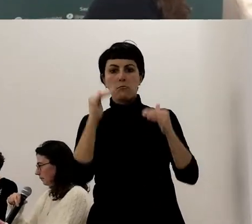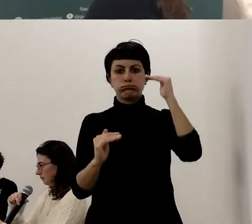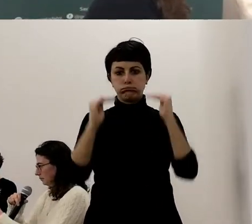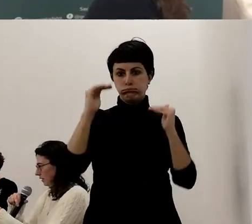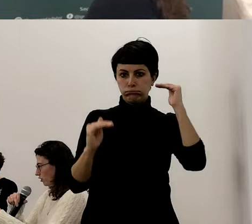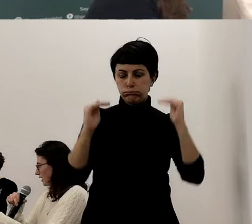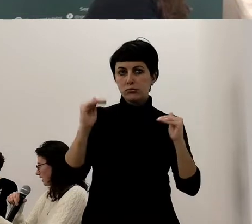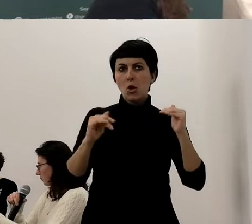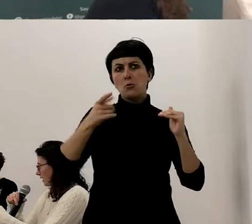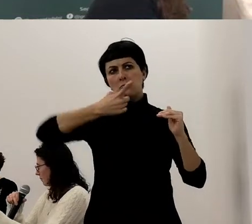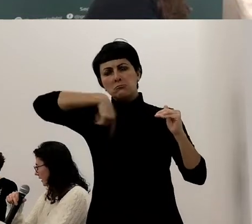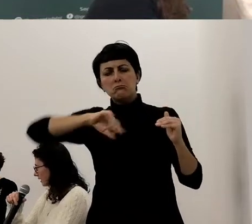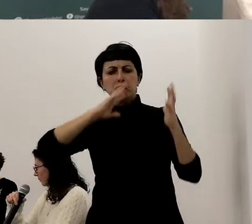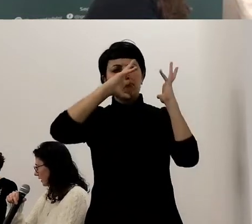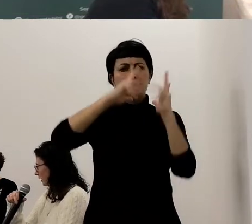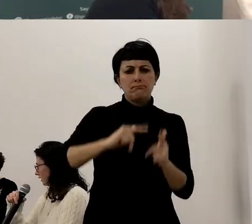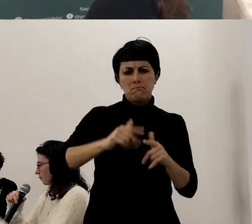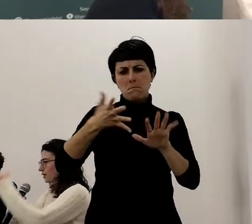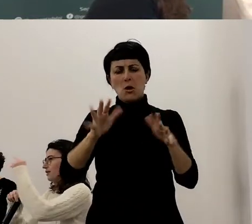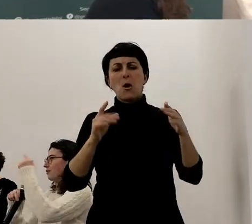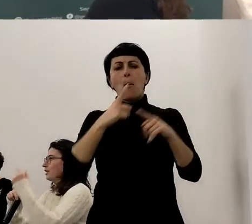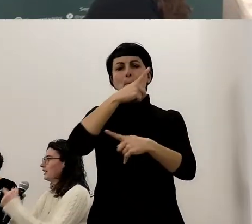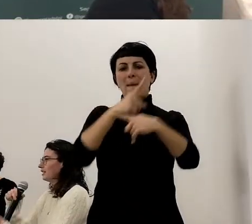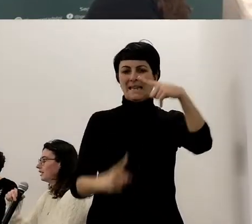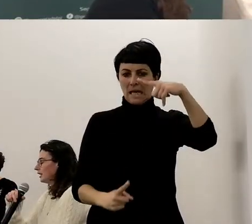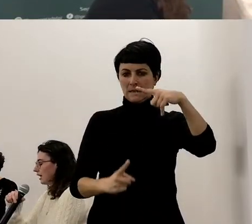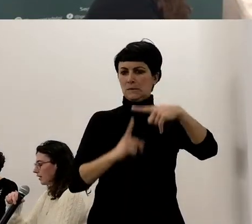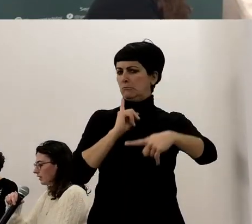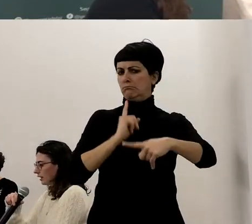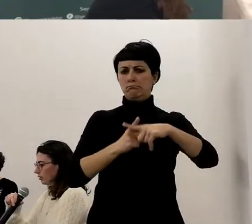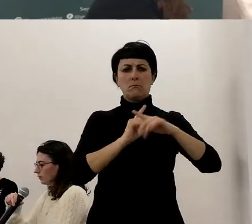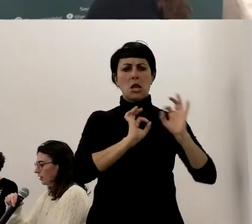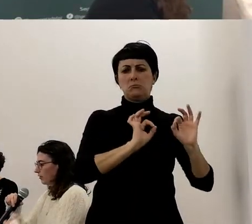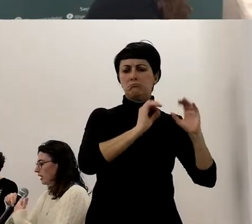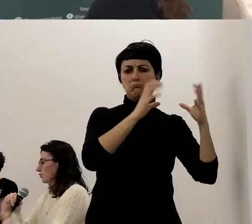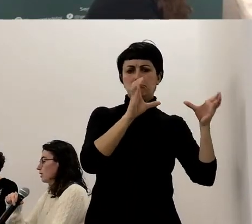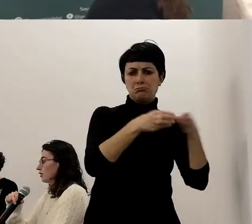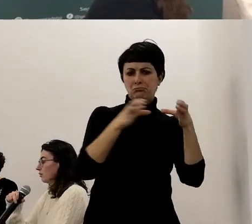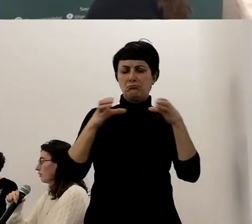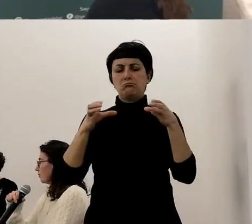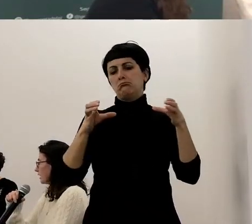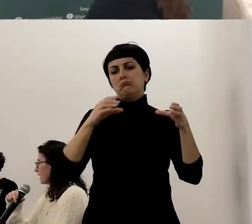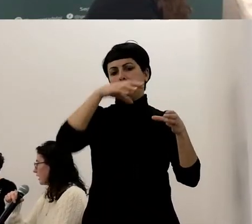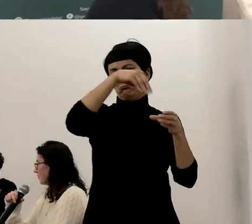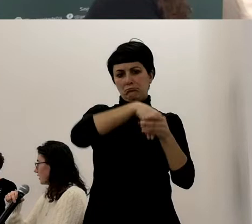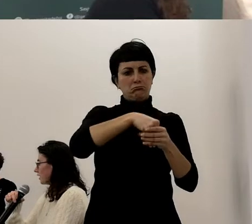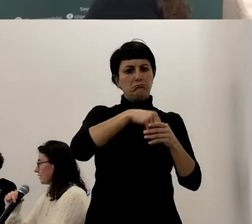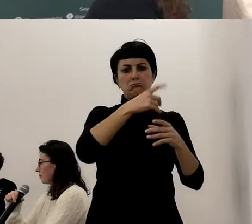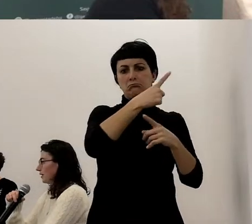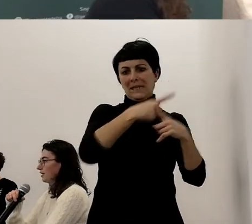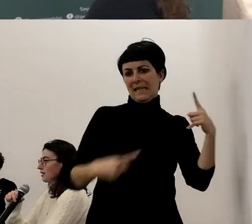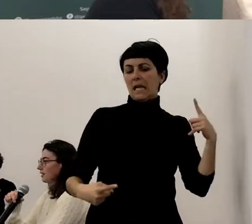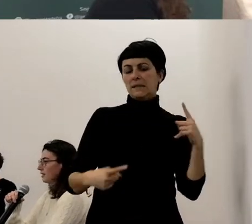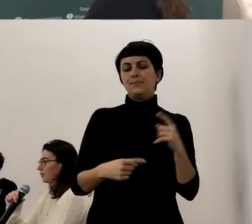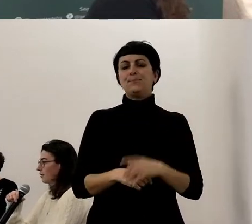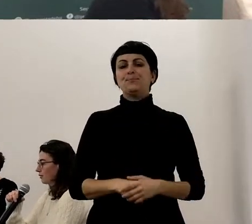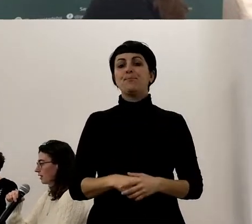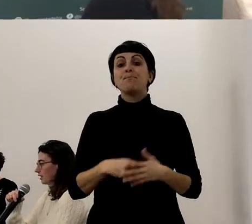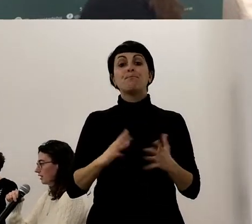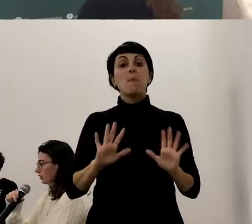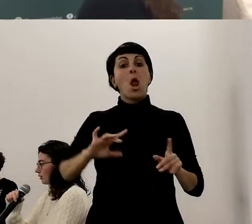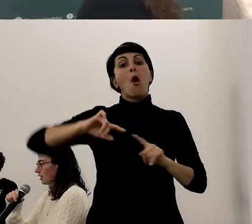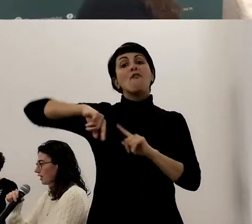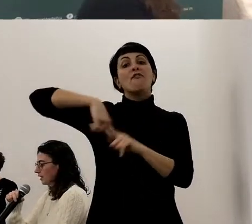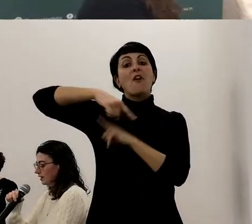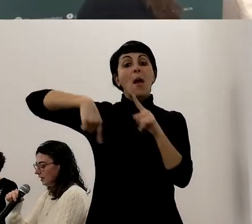deia que més o menys era meitat i meitat, tampoc hem ajudat a fer el càlcul, però al final som una colla molt familiar, perquè des de ben petit els nens ja poden